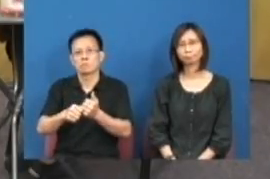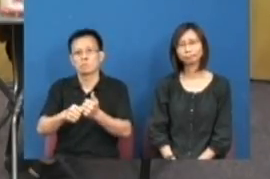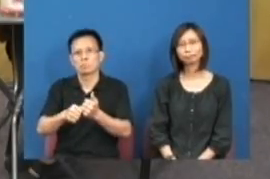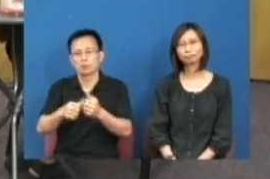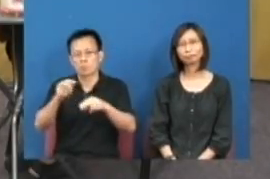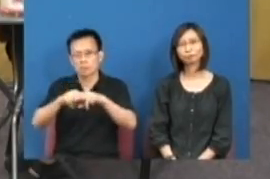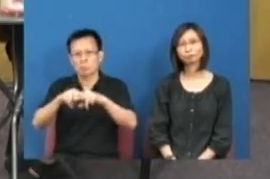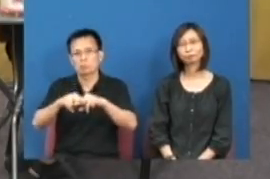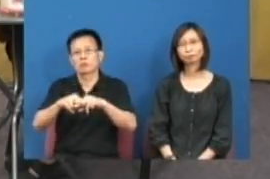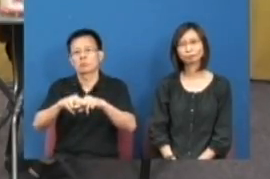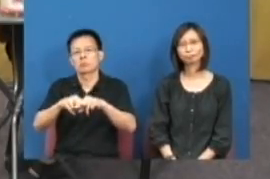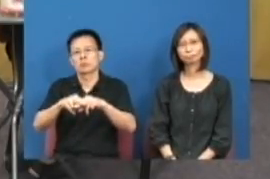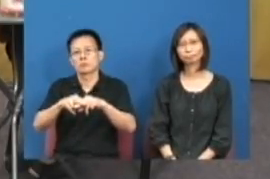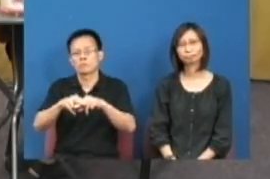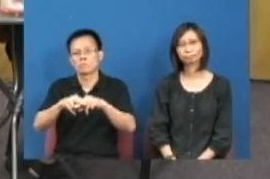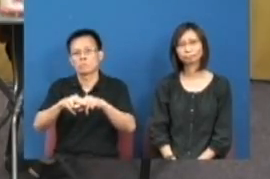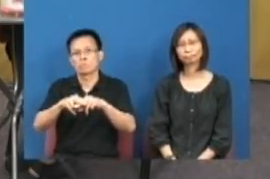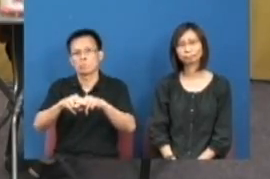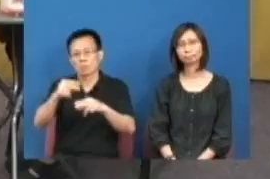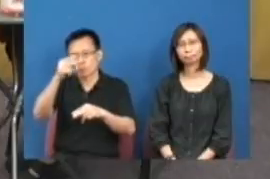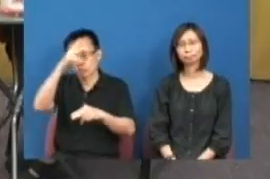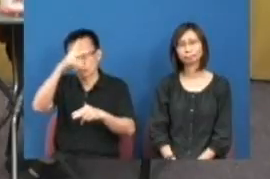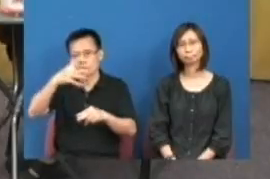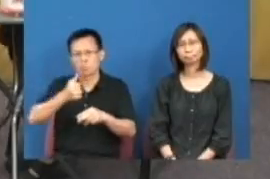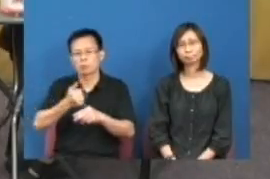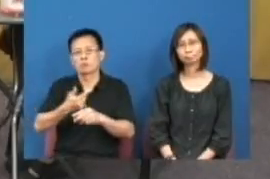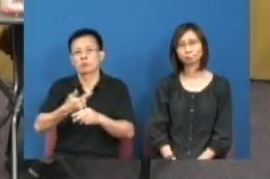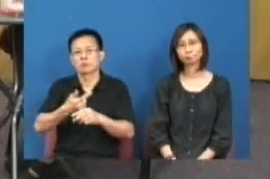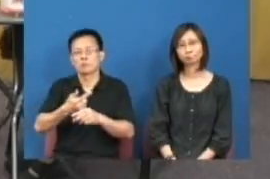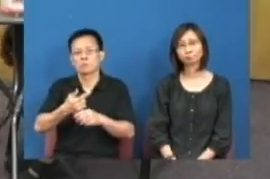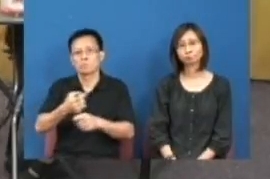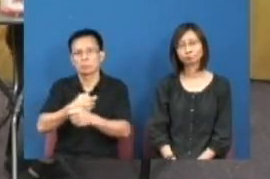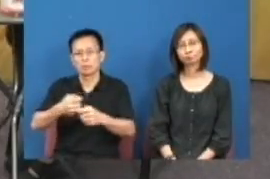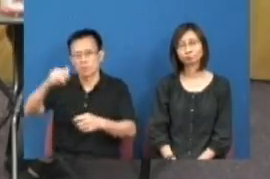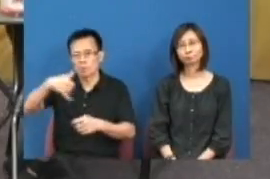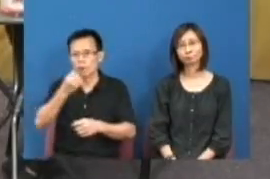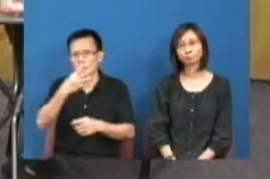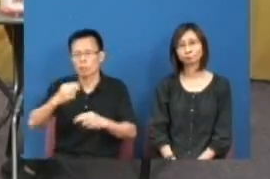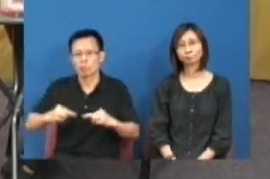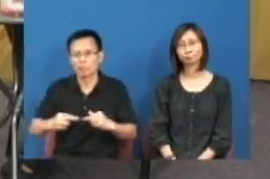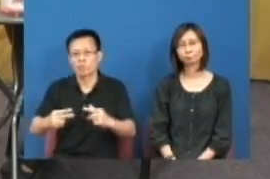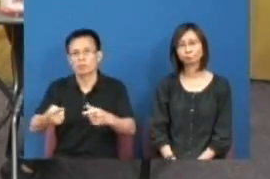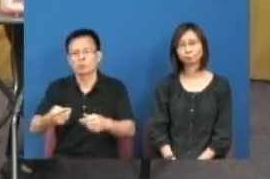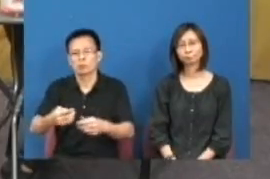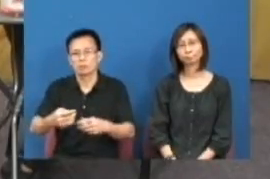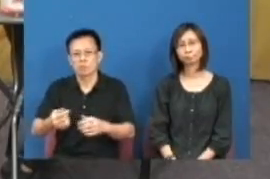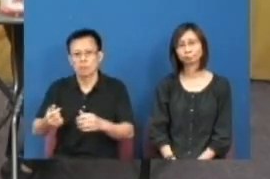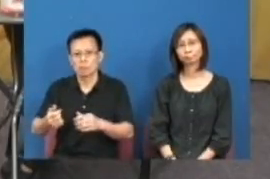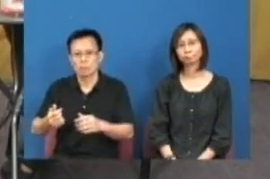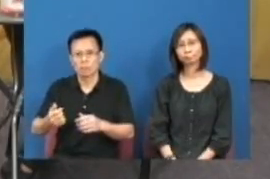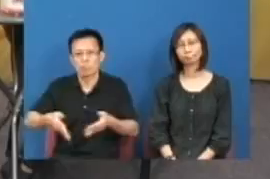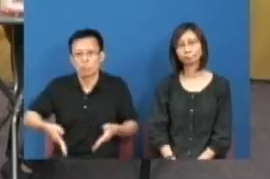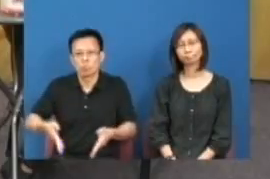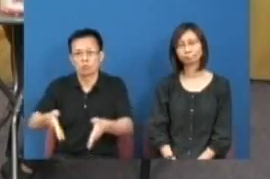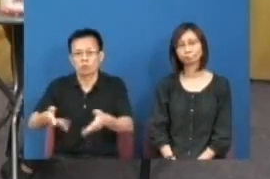中共嘅官僚資本嚟香港發展咁樣，咁從呢個角度嚟講，係路徑依賴理論係佢哋中咗